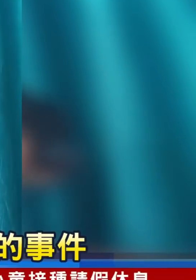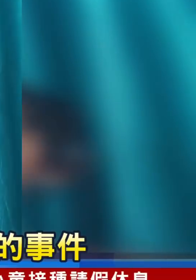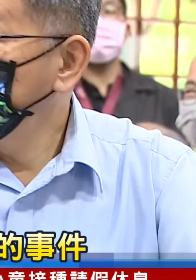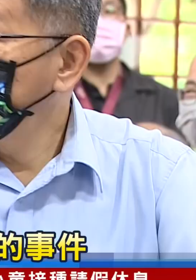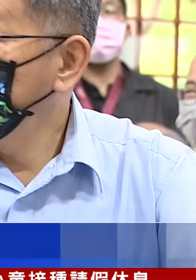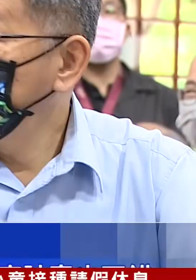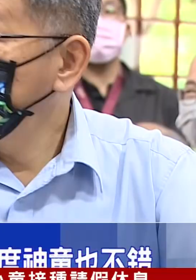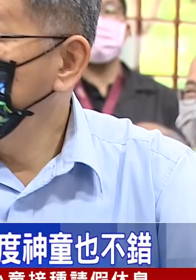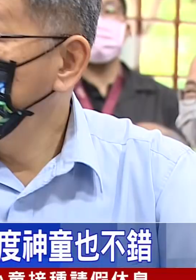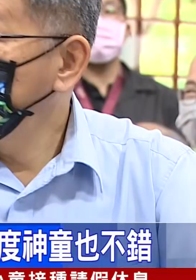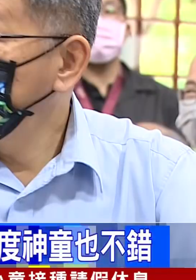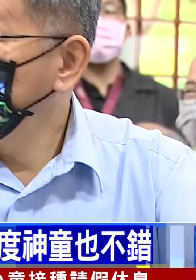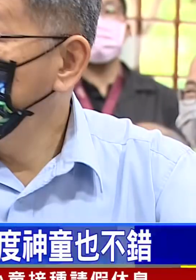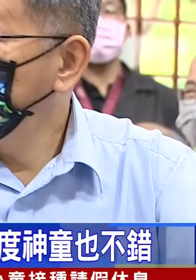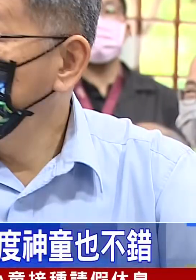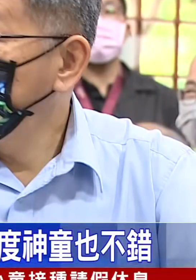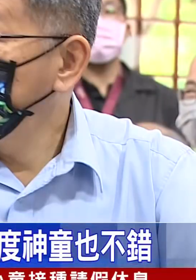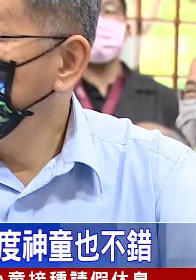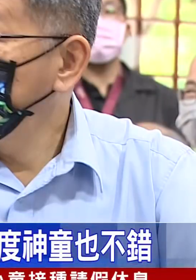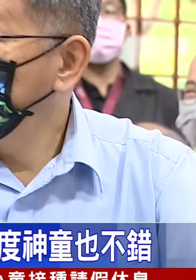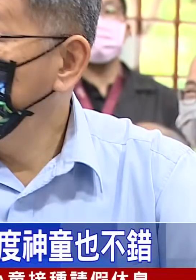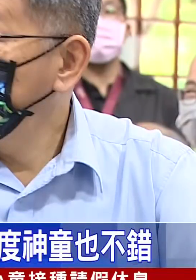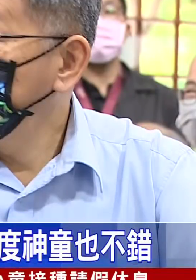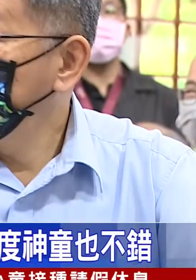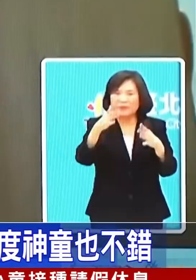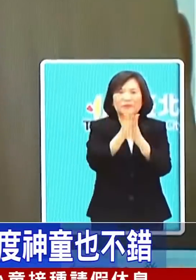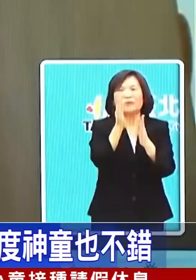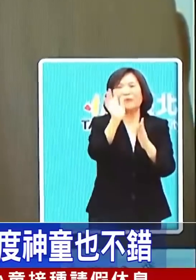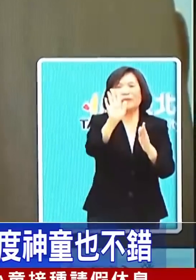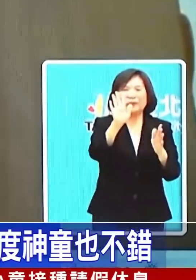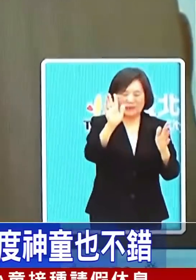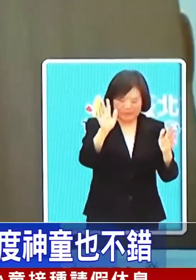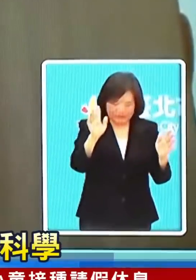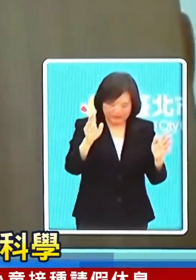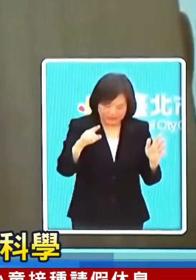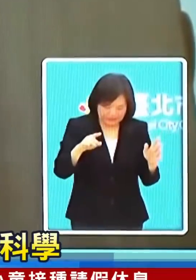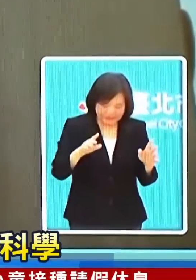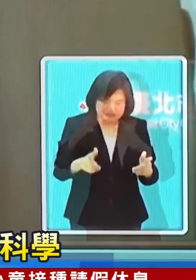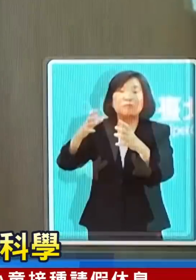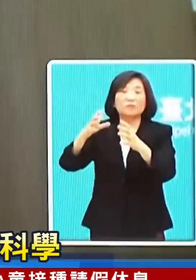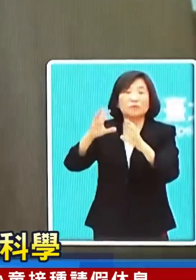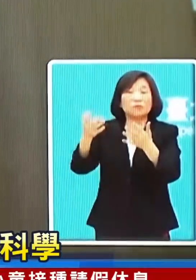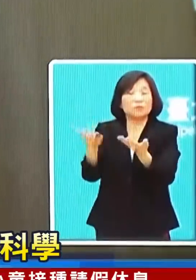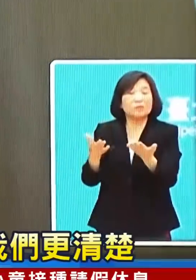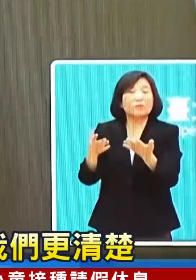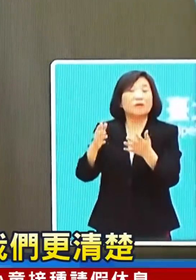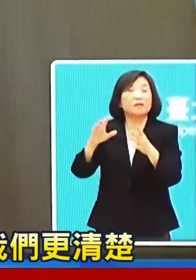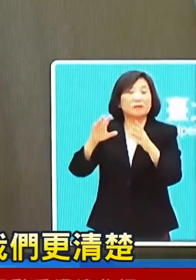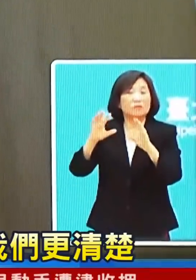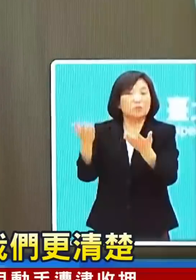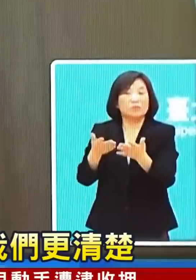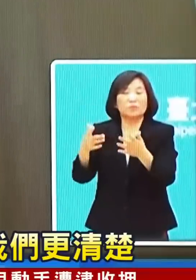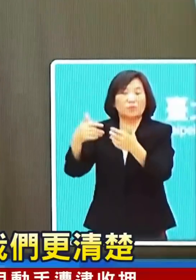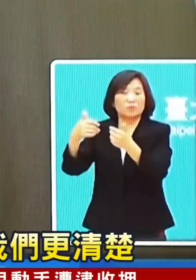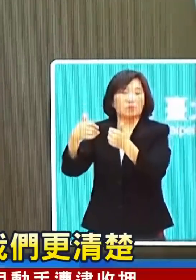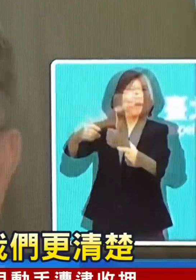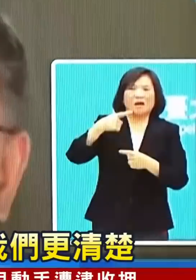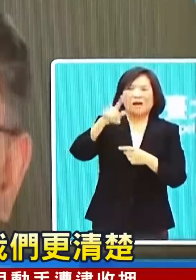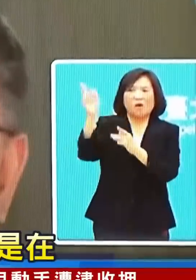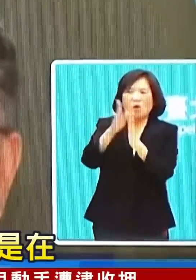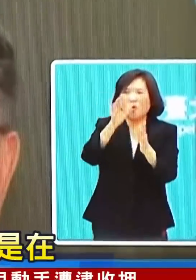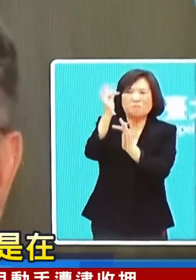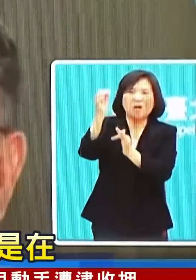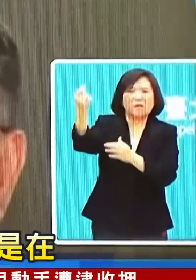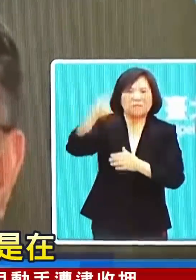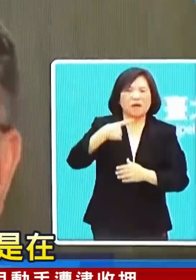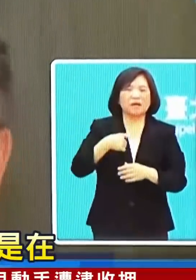印度神童跟科比比，难道我们也有一个台湾神童？ 这个不是预言的，这个是科学，因为中央可以动用的资源比我们更清楚。疫